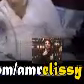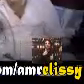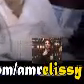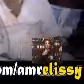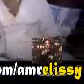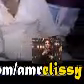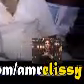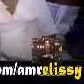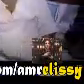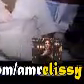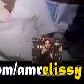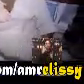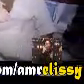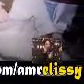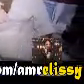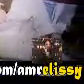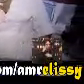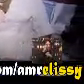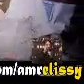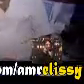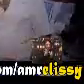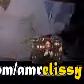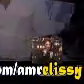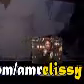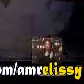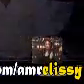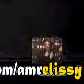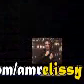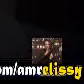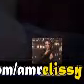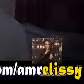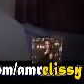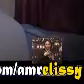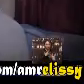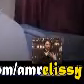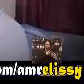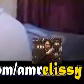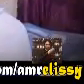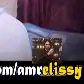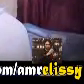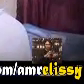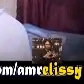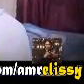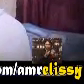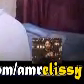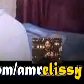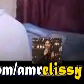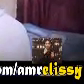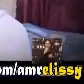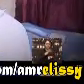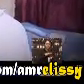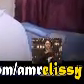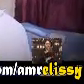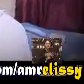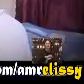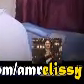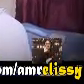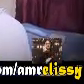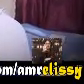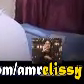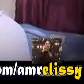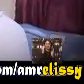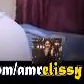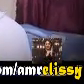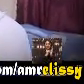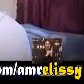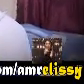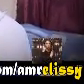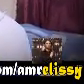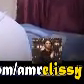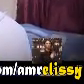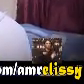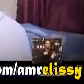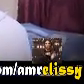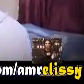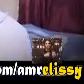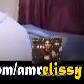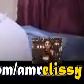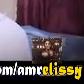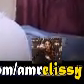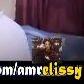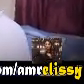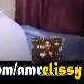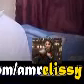شوية روشتات وشوية تحاليل وعرفوا اللي عندي، وبعد 3 أيام اتصلوا بيا شاعولي دكتور،